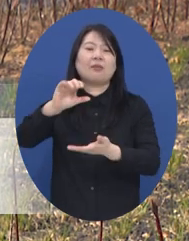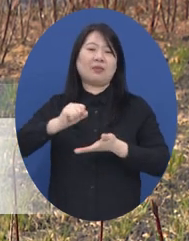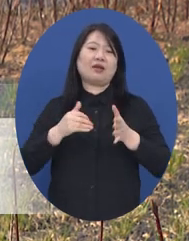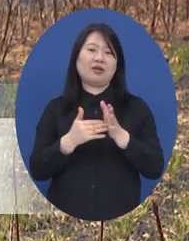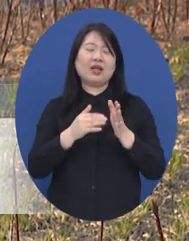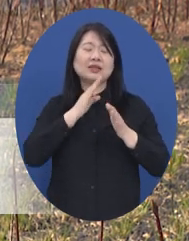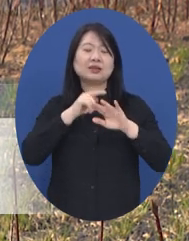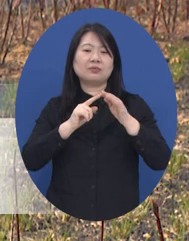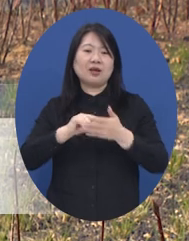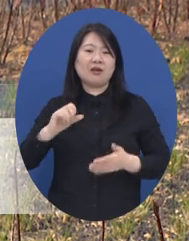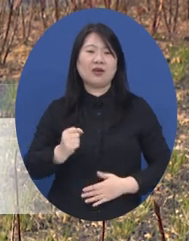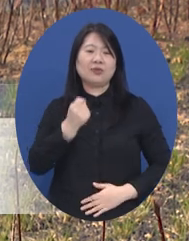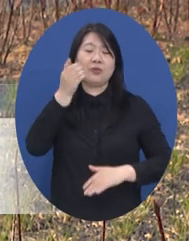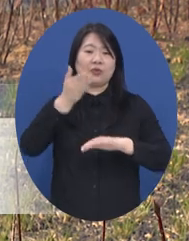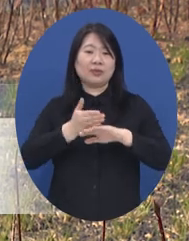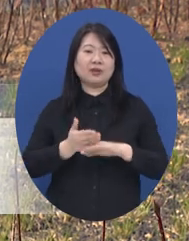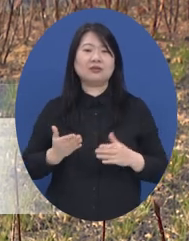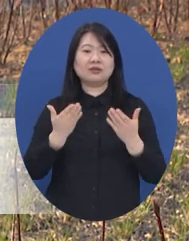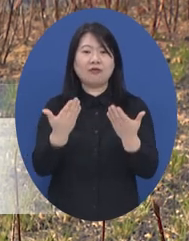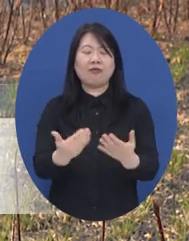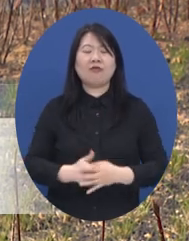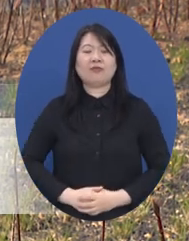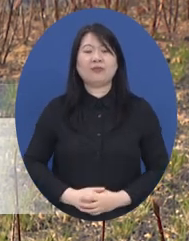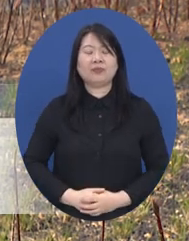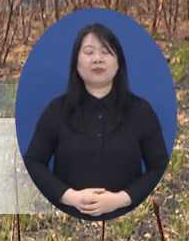받았습니다. 진심으로 감사를 드립니다.